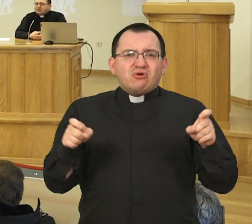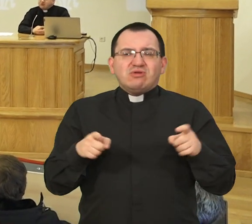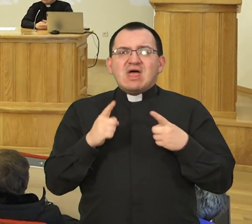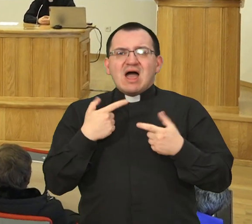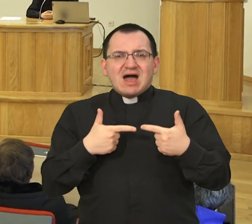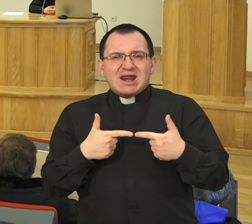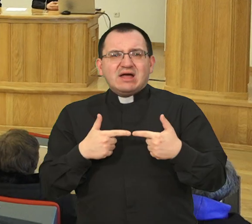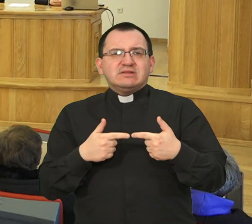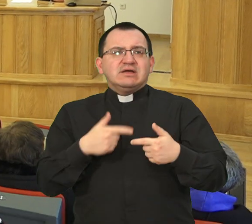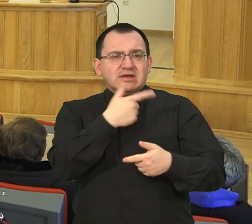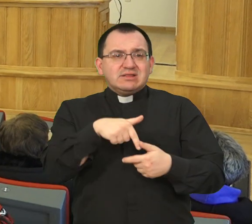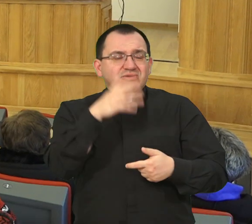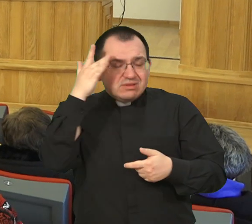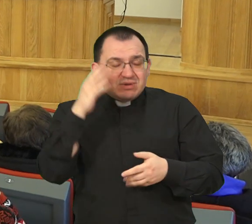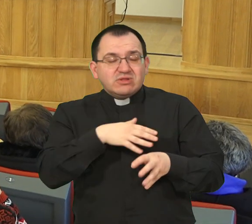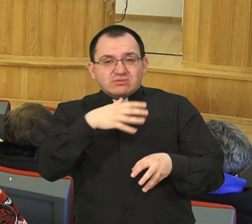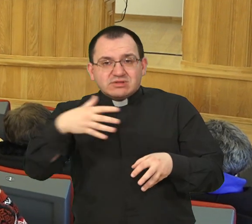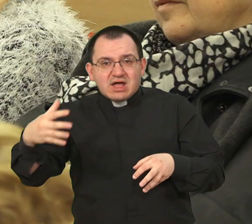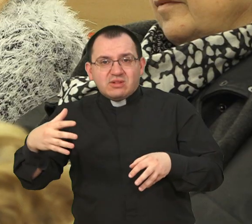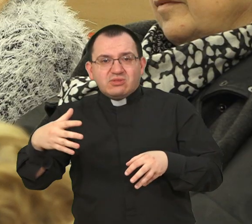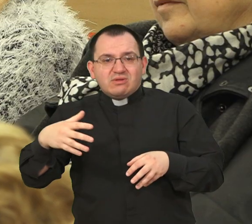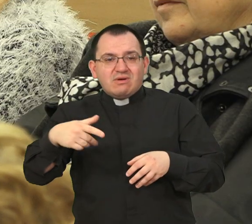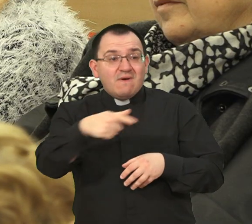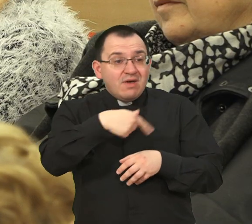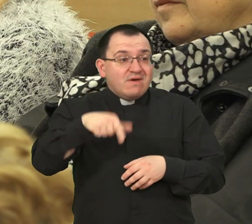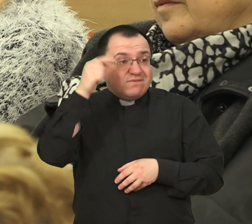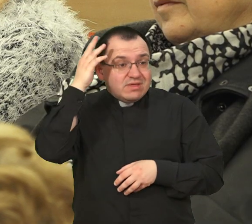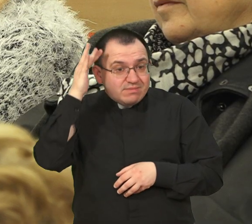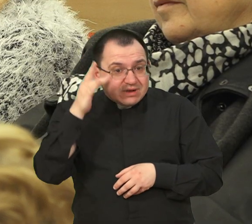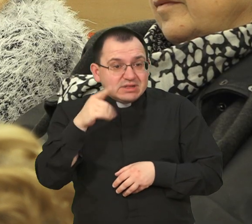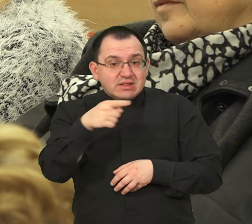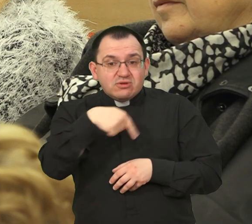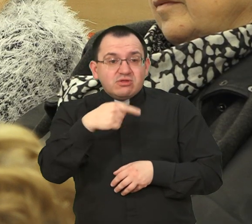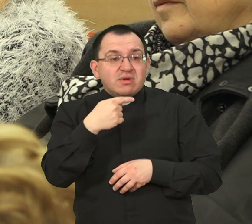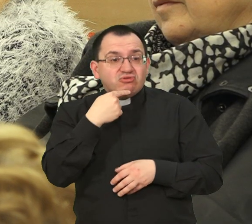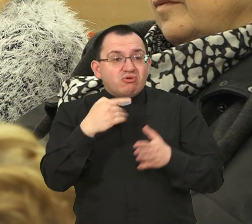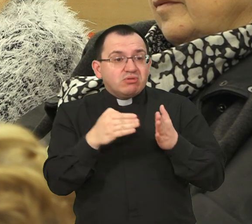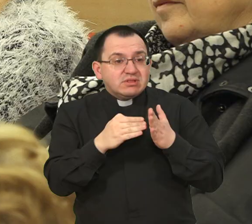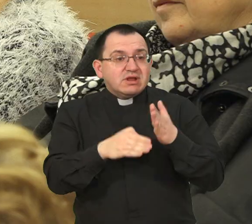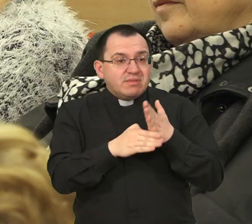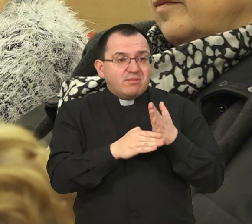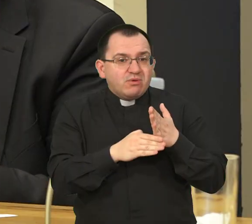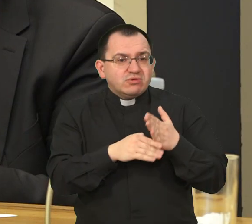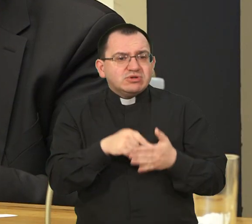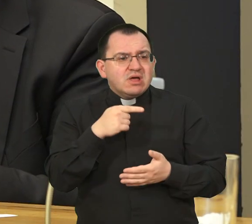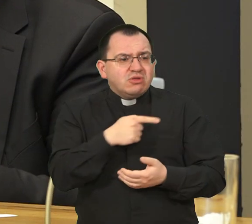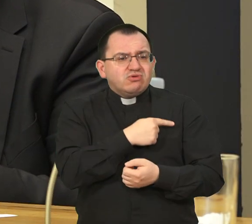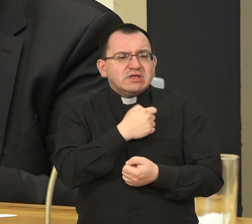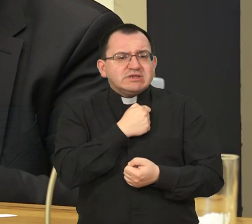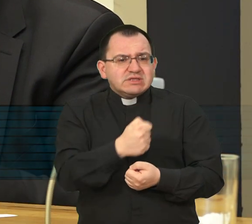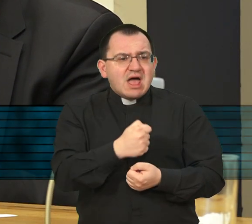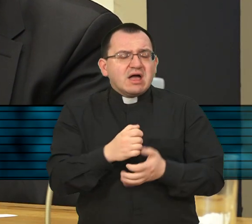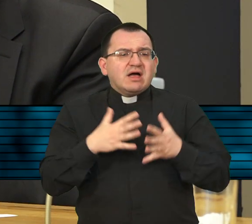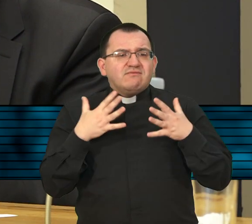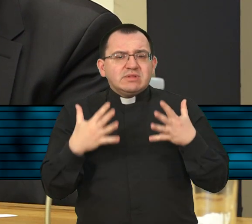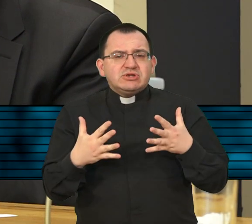neprestano brinuli o potrebitima. Brinuli ste o onima koji u vašim sredinama trebaju pomoć. To je ta snaga, to je ta veličina i zato